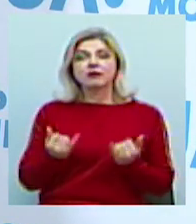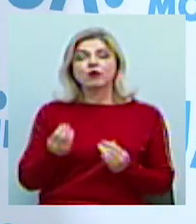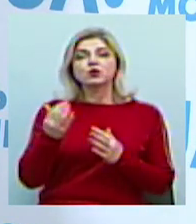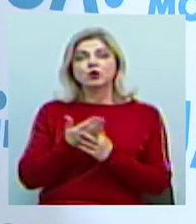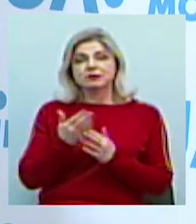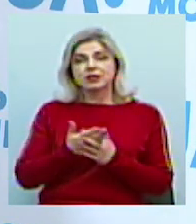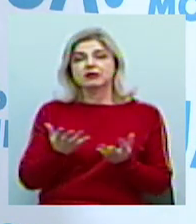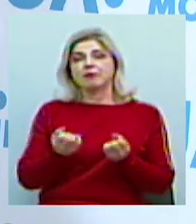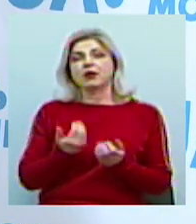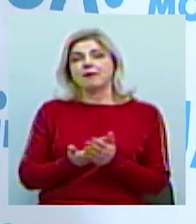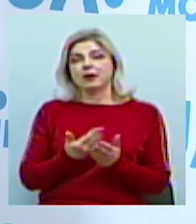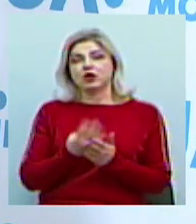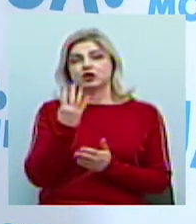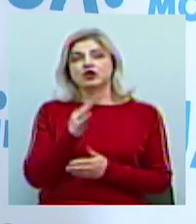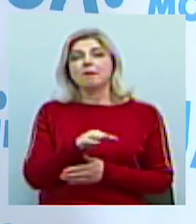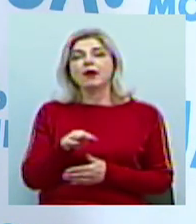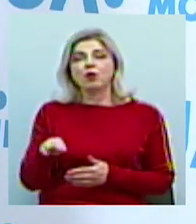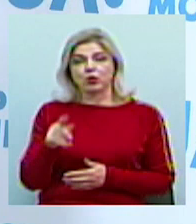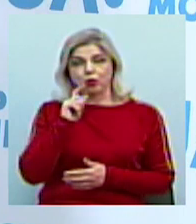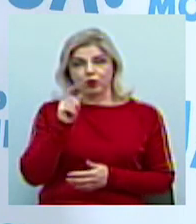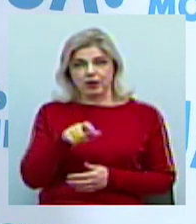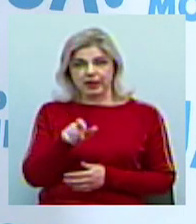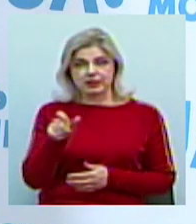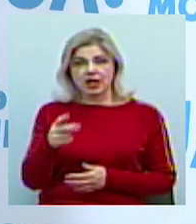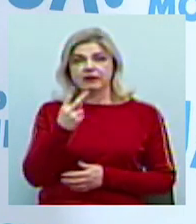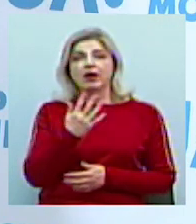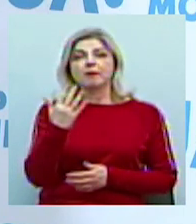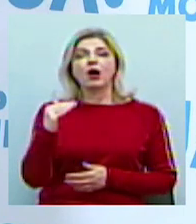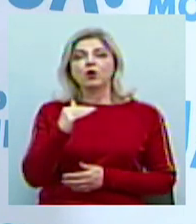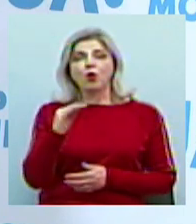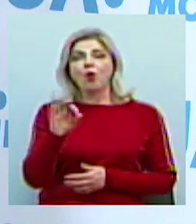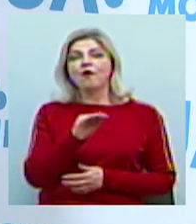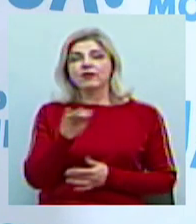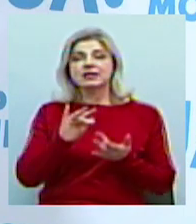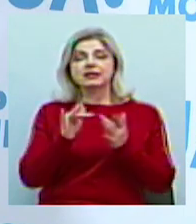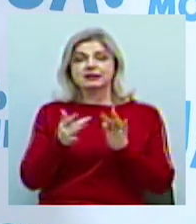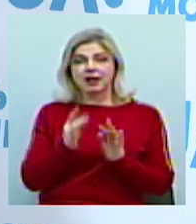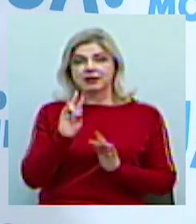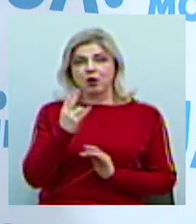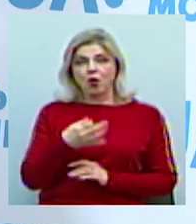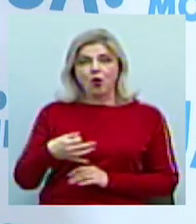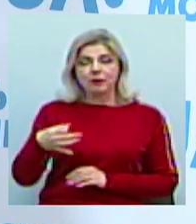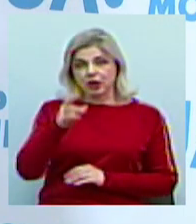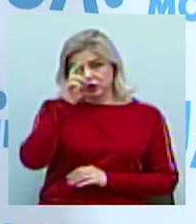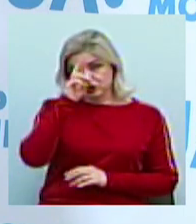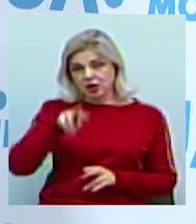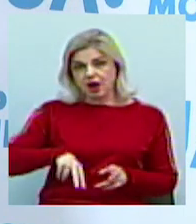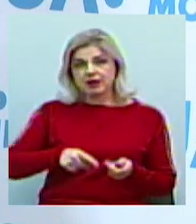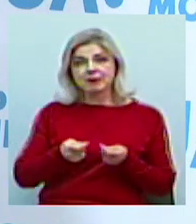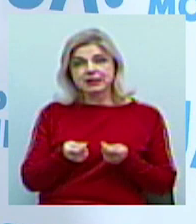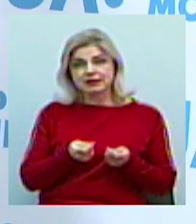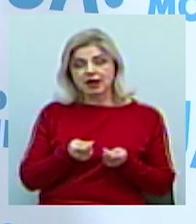отримують близько 4 мільйонів українців. 25 лютого офіційний сайт Миколаївської обласної державної